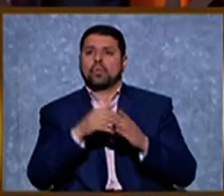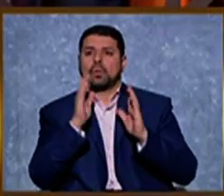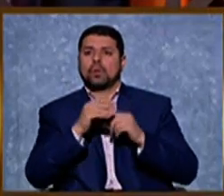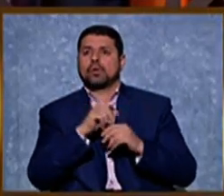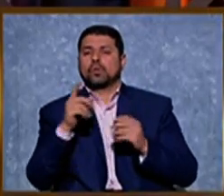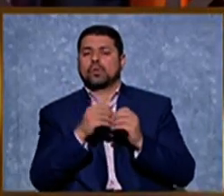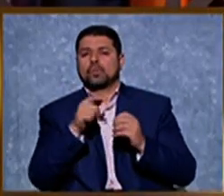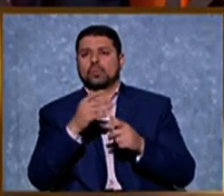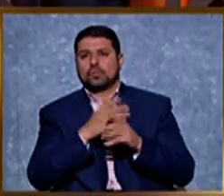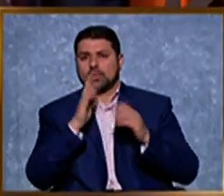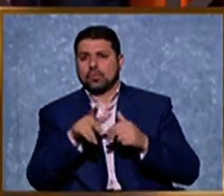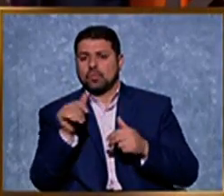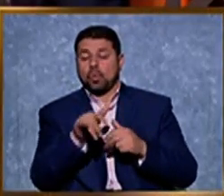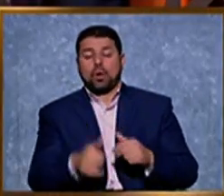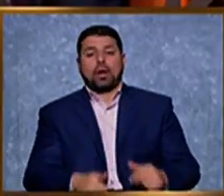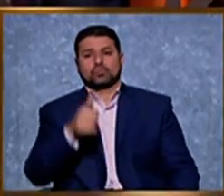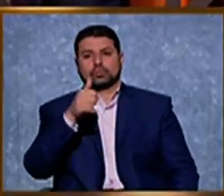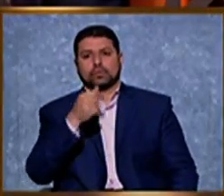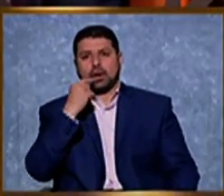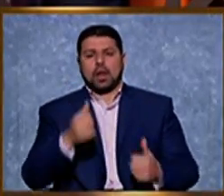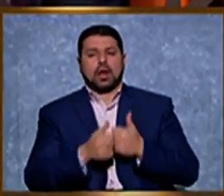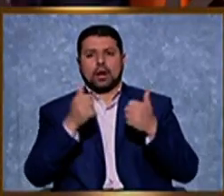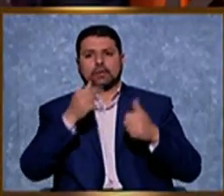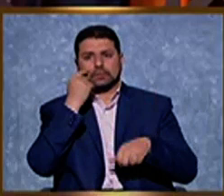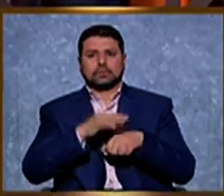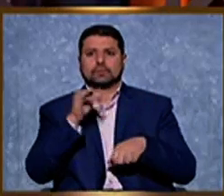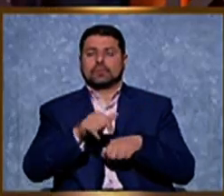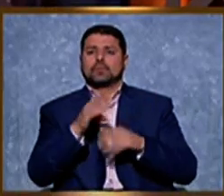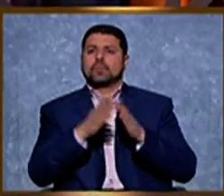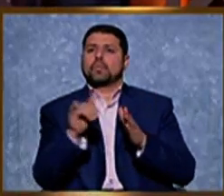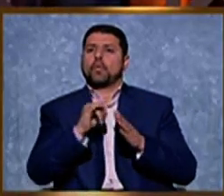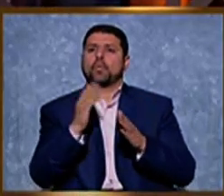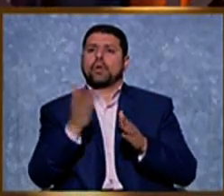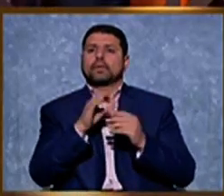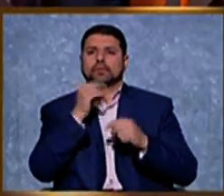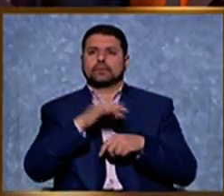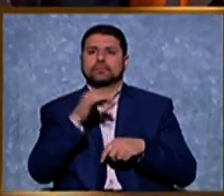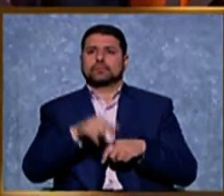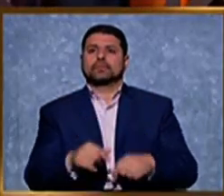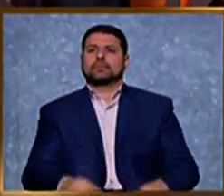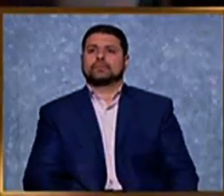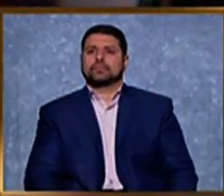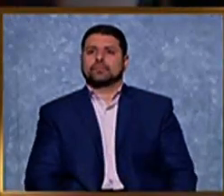الصلاه احسن، دي الصلاه دي اهم شيء في حياه الانسان، او من اهم الاشياء في حياه الانسان. طيب يا